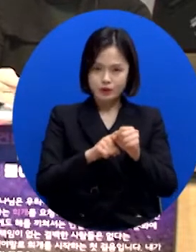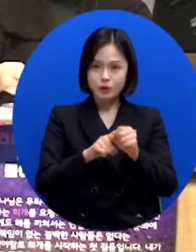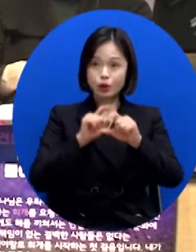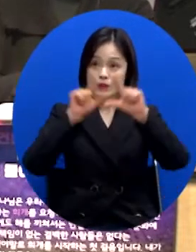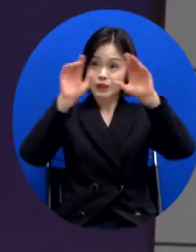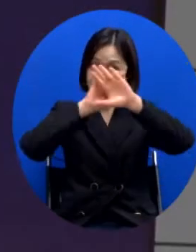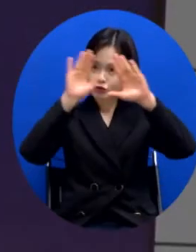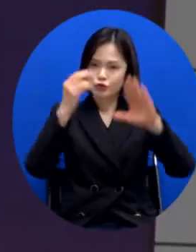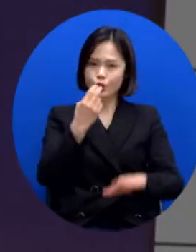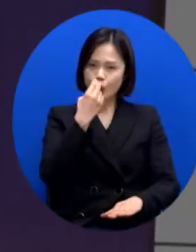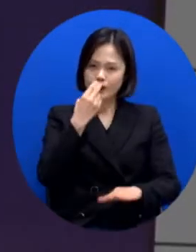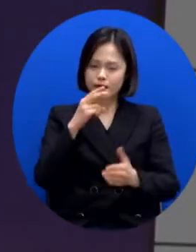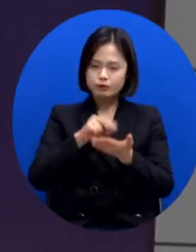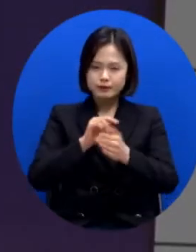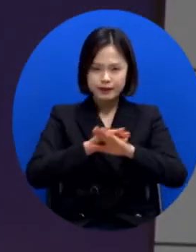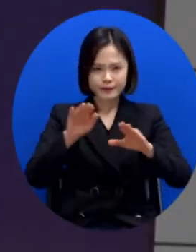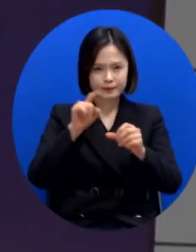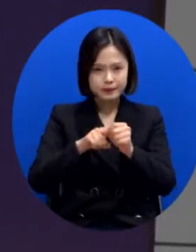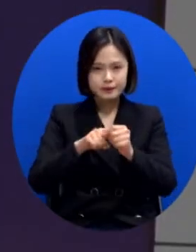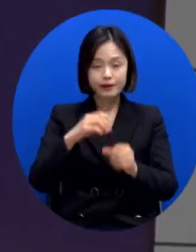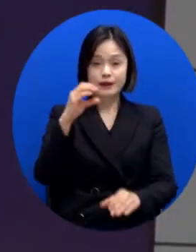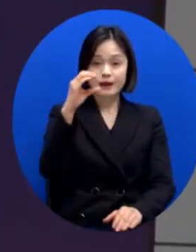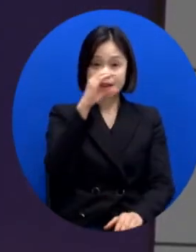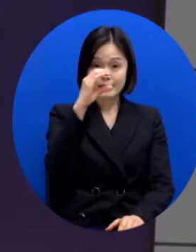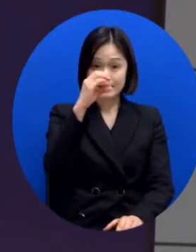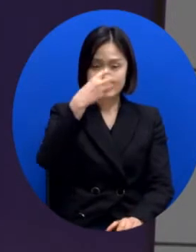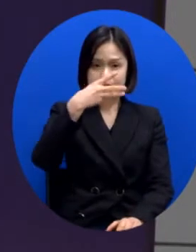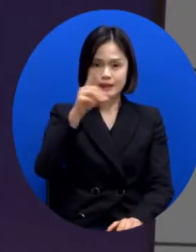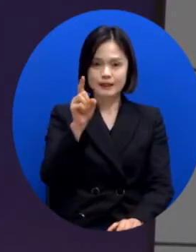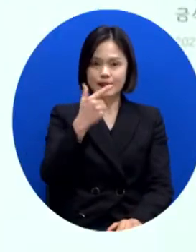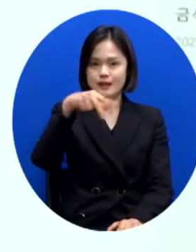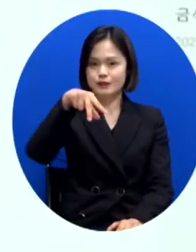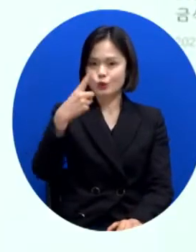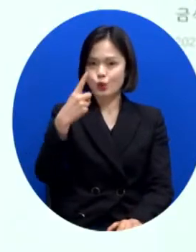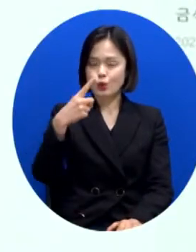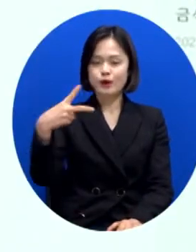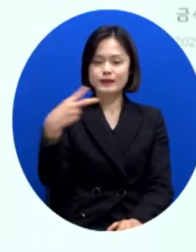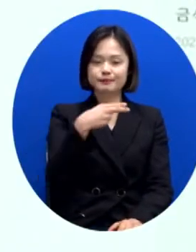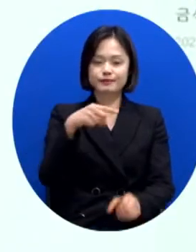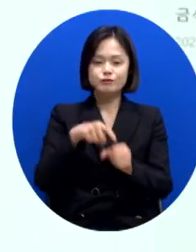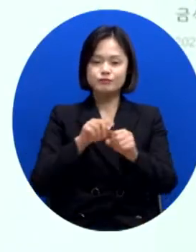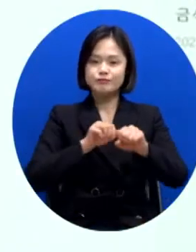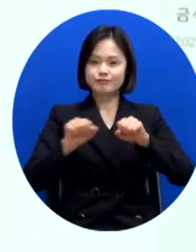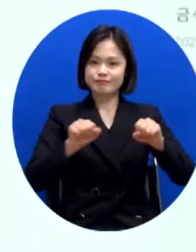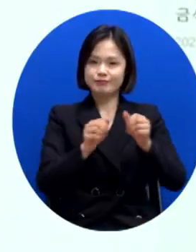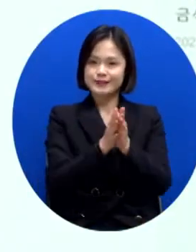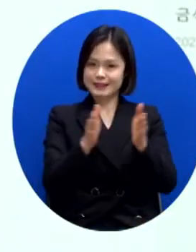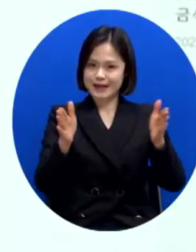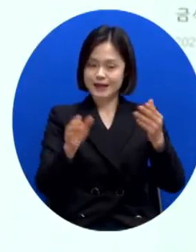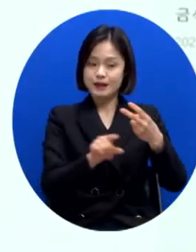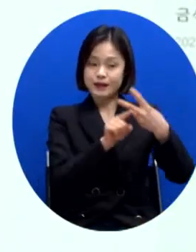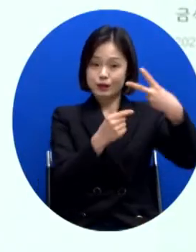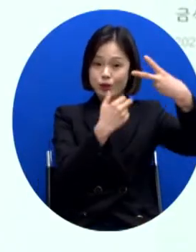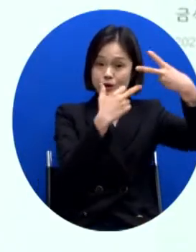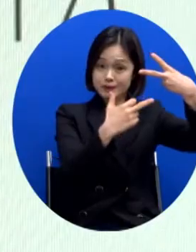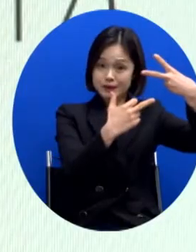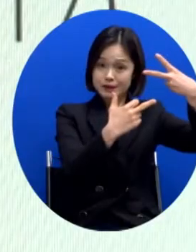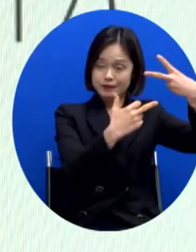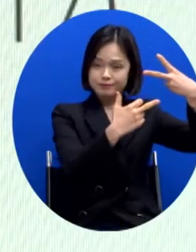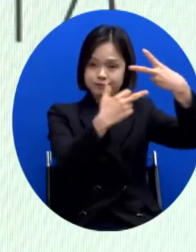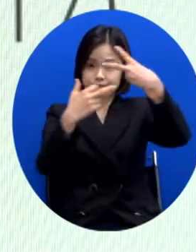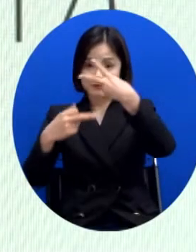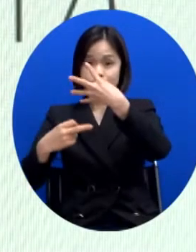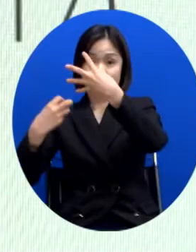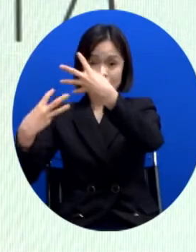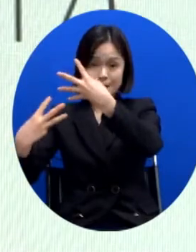41 탄소 금식 캠페인 을 17일 시작했습니다 제 수요일은 2월 17일부터 4월 3일까지